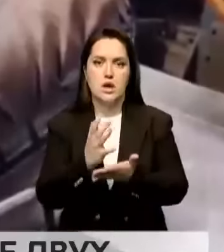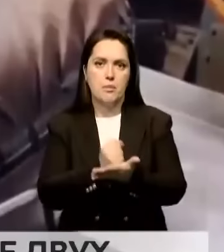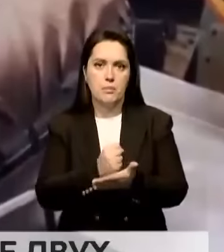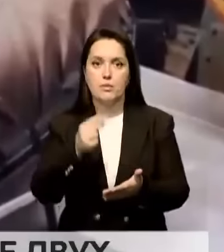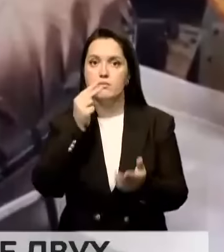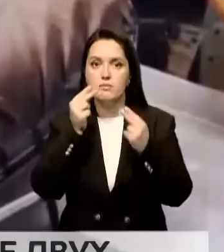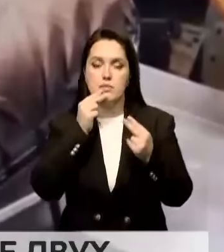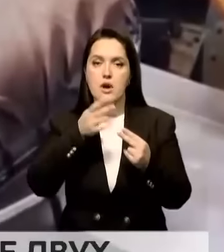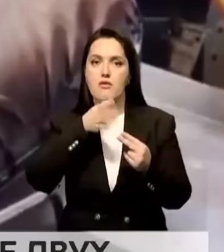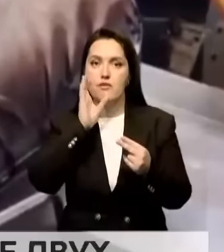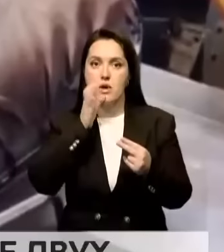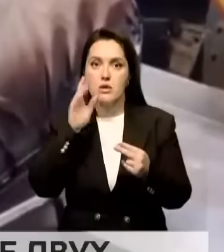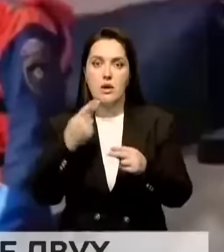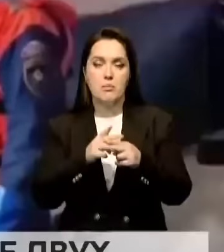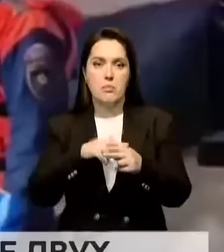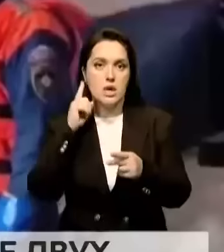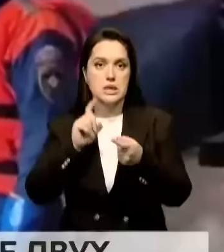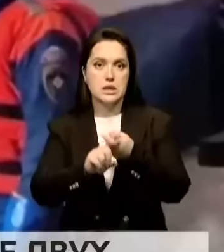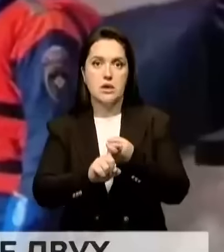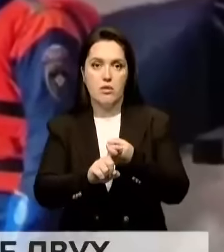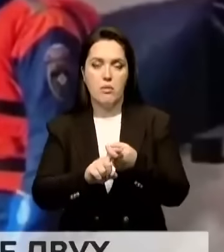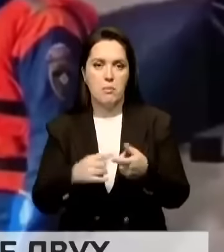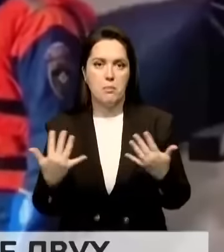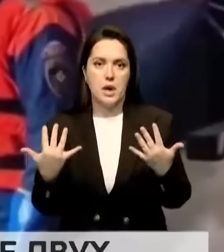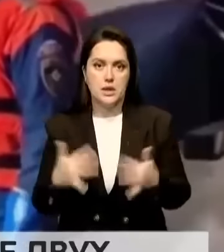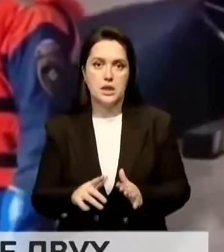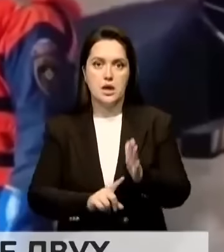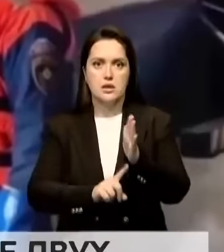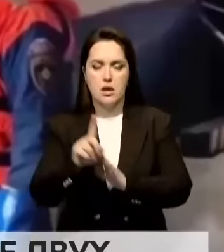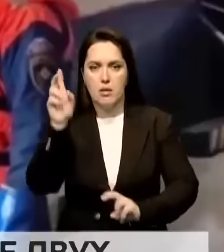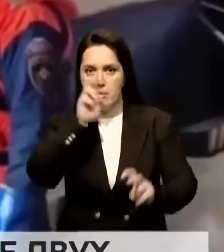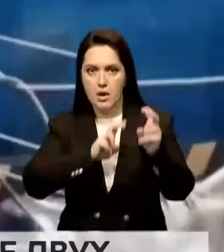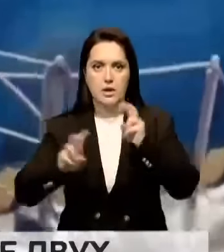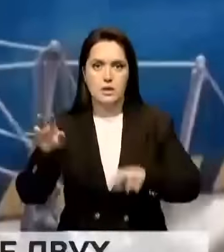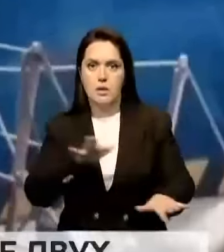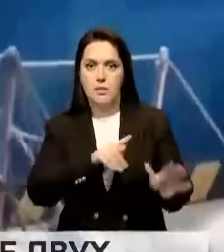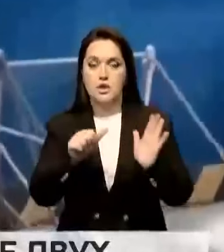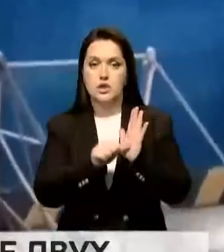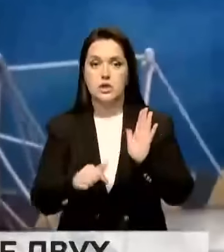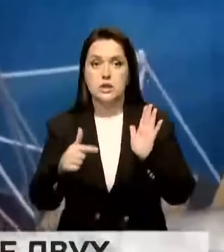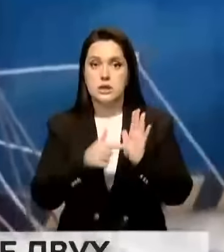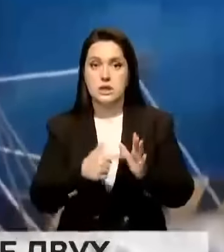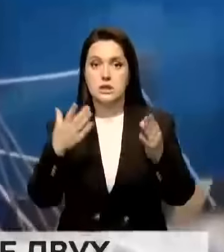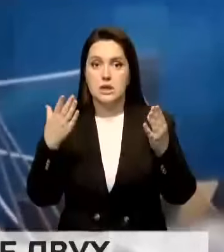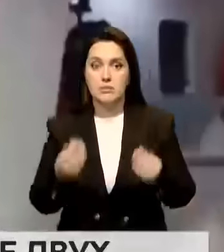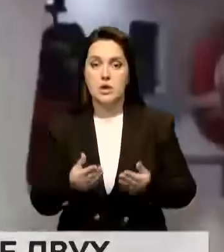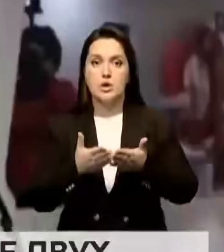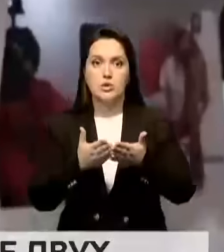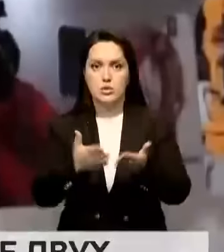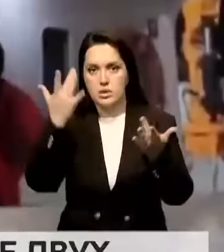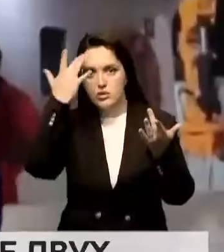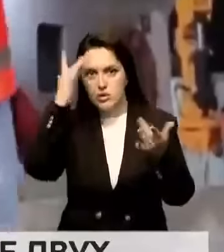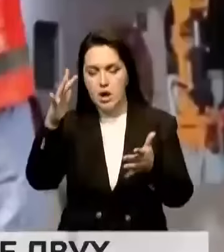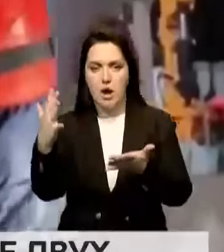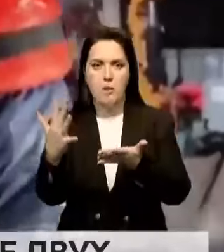и питьевую воду. Вскоре связь с путешественниками была потеряна, начались масштабные поисковые операции. Спустя 67 дней